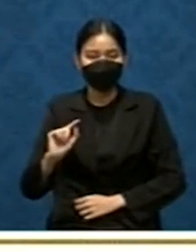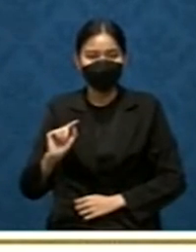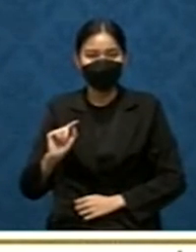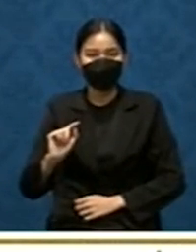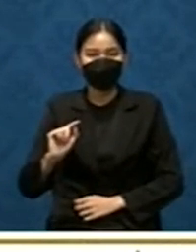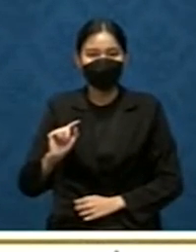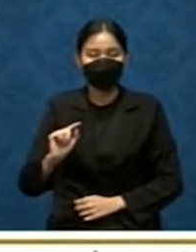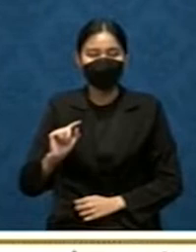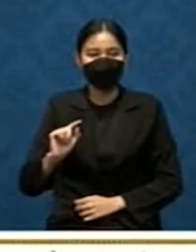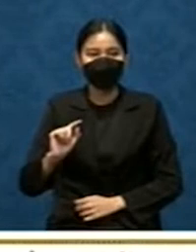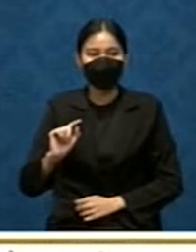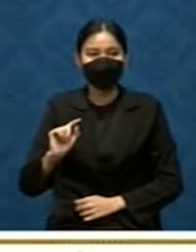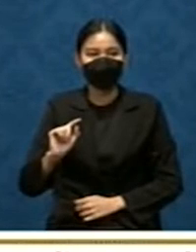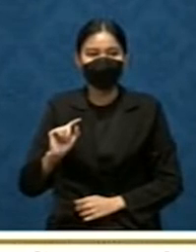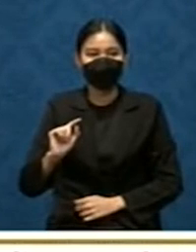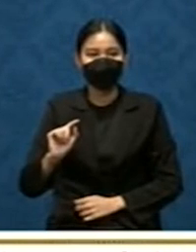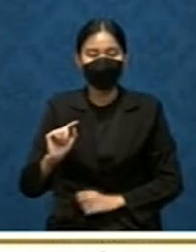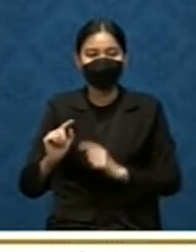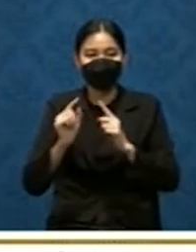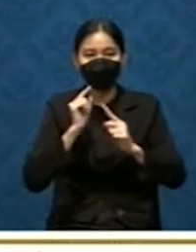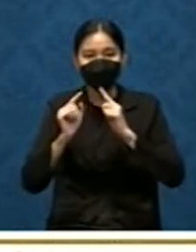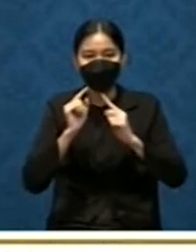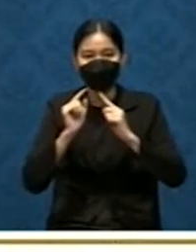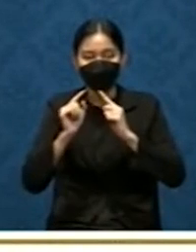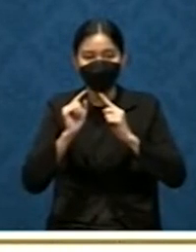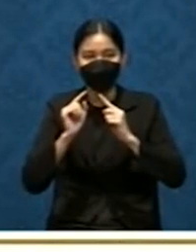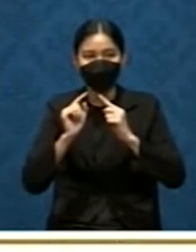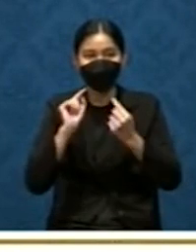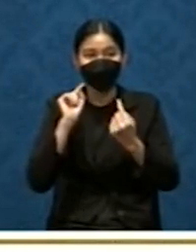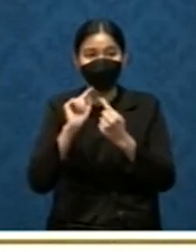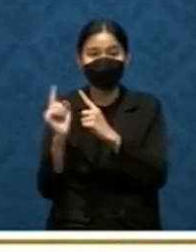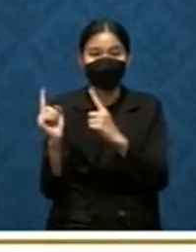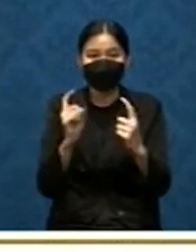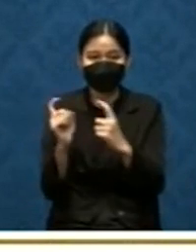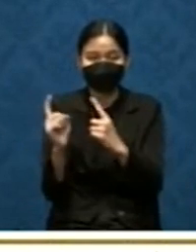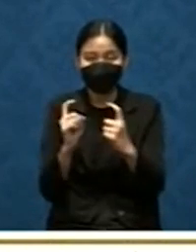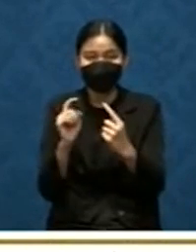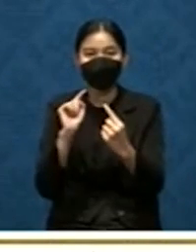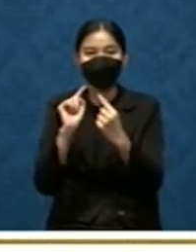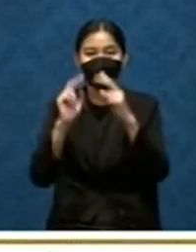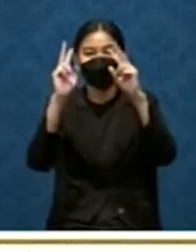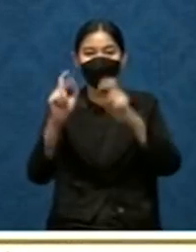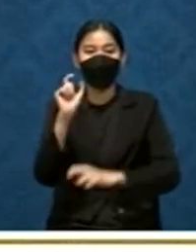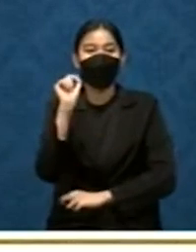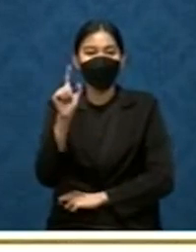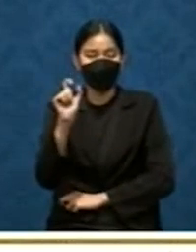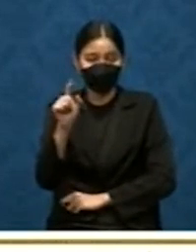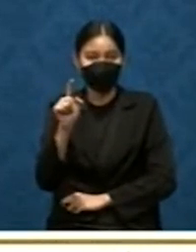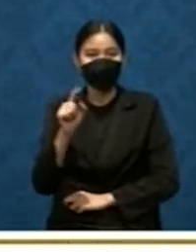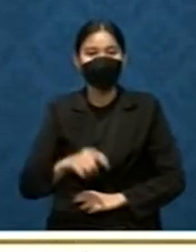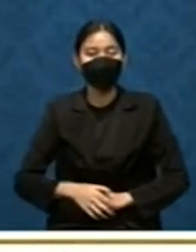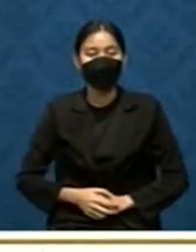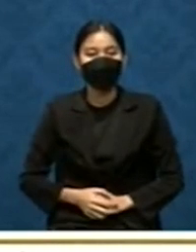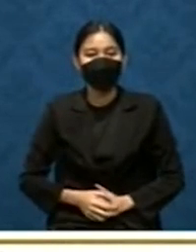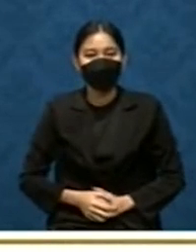ได้พูดคุยตอบกระทู้ตอบยติด่วนด้วยวาจานะครับ